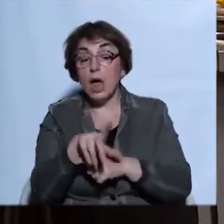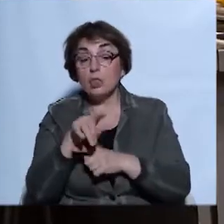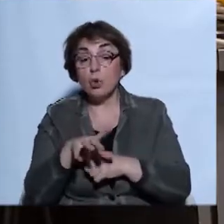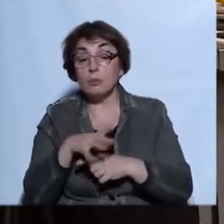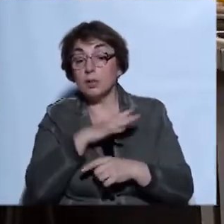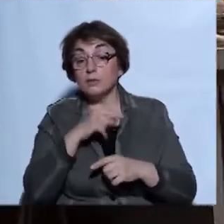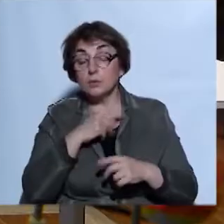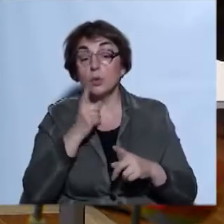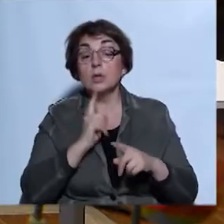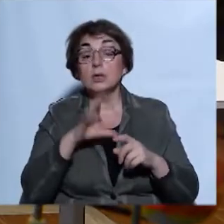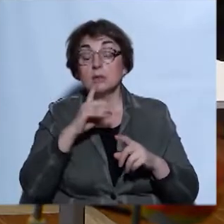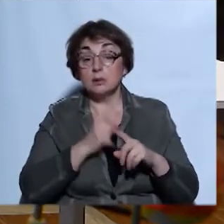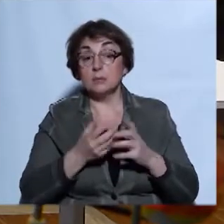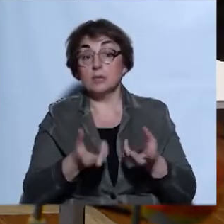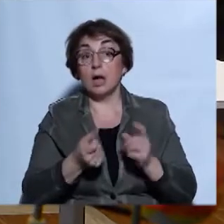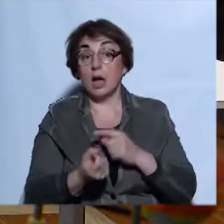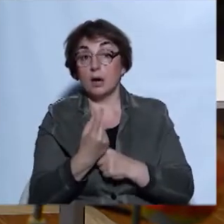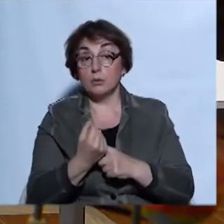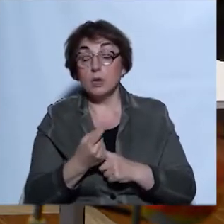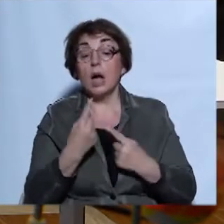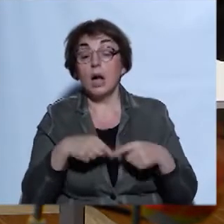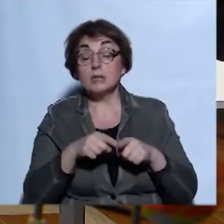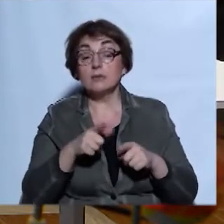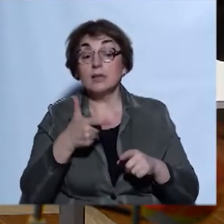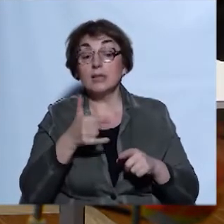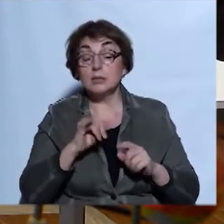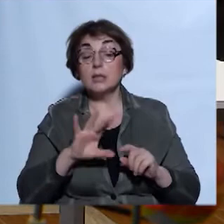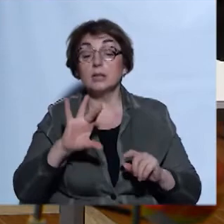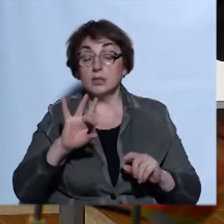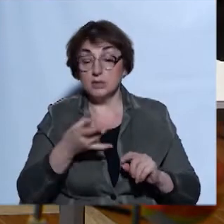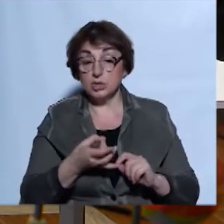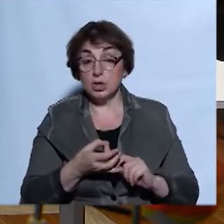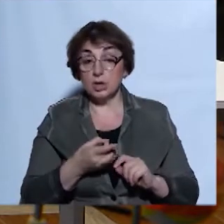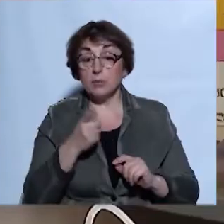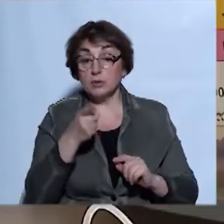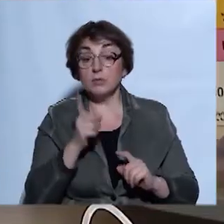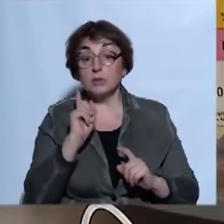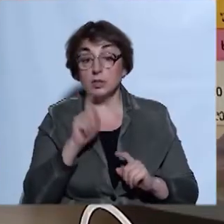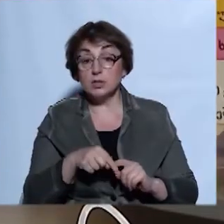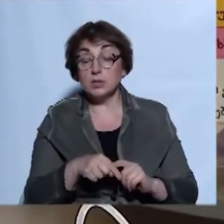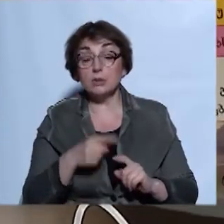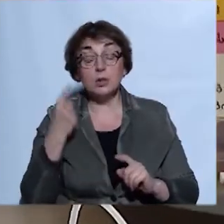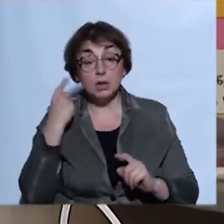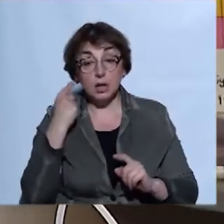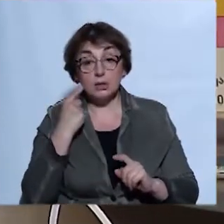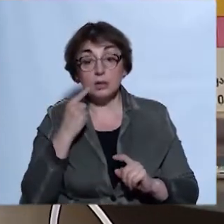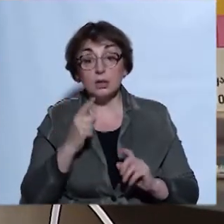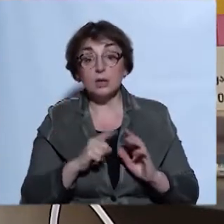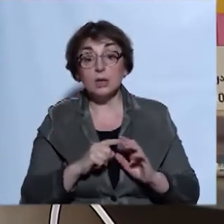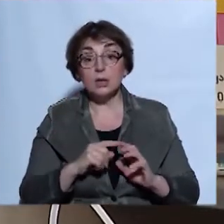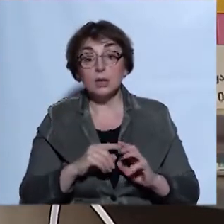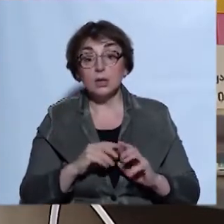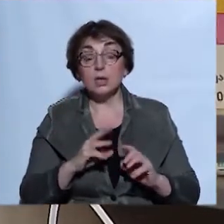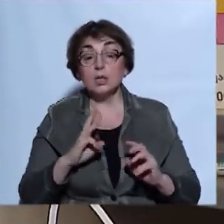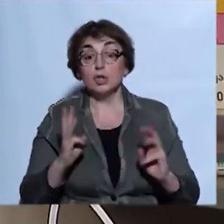გლიცერინი ასევე იჟანგება და თქვენ ალბათ გაგიგიათ ეს სათაური ცეცხლი ასანთის გარეშე, შეიძლება